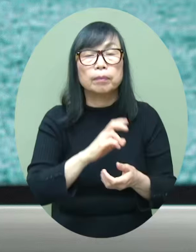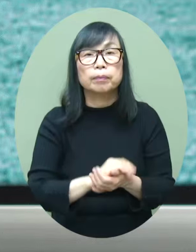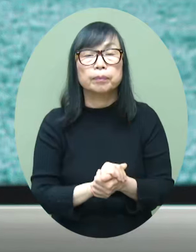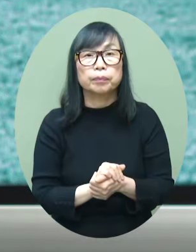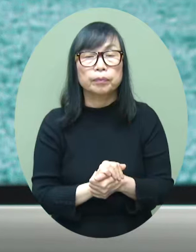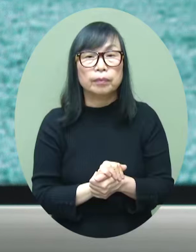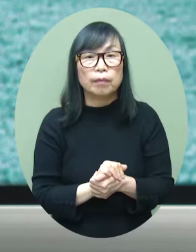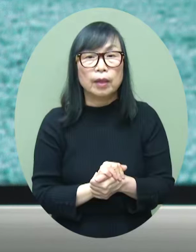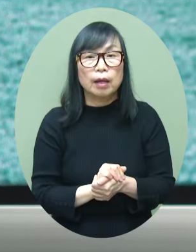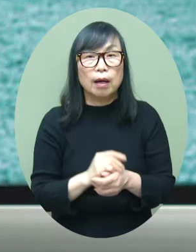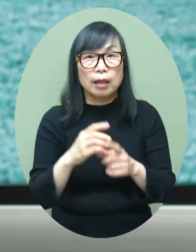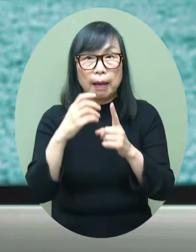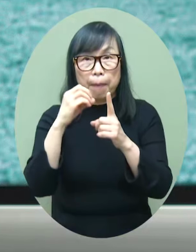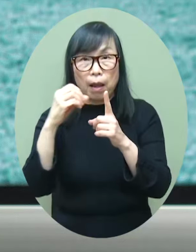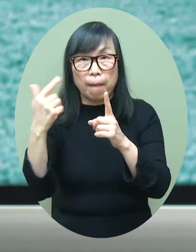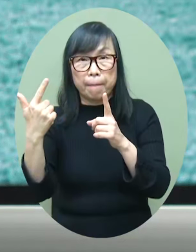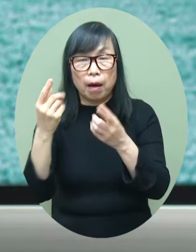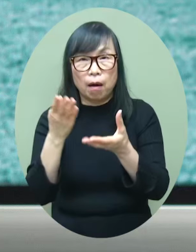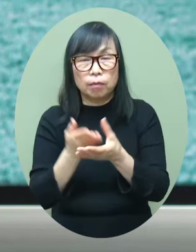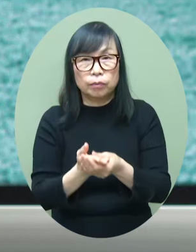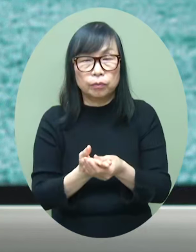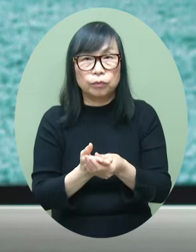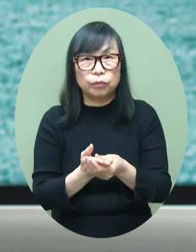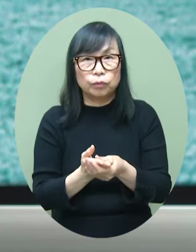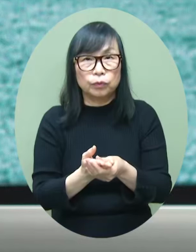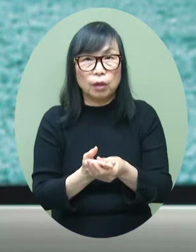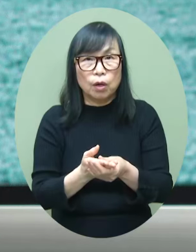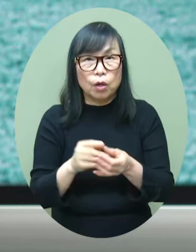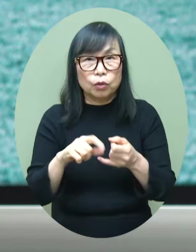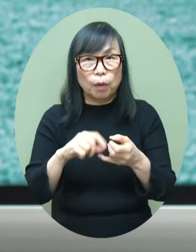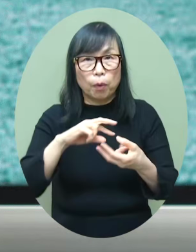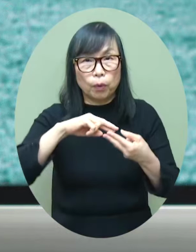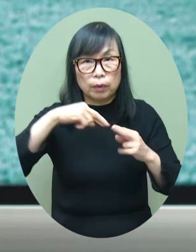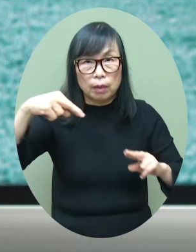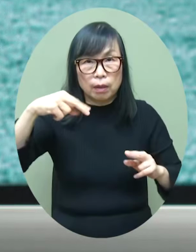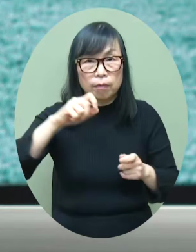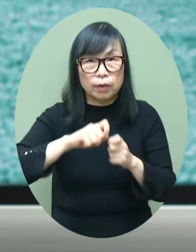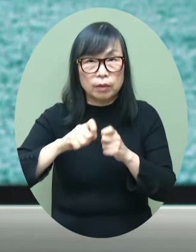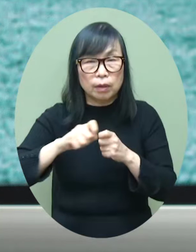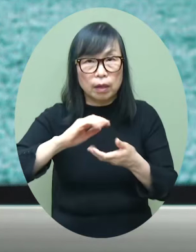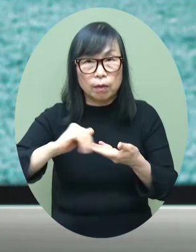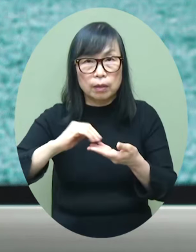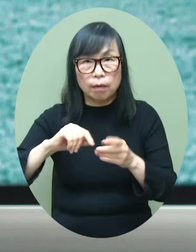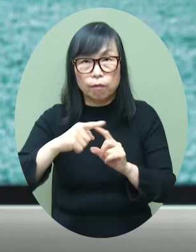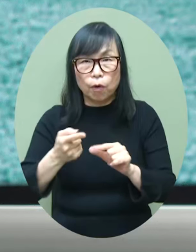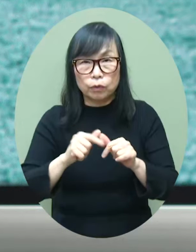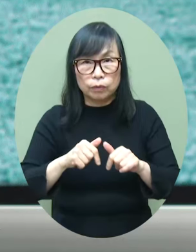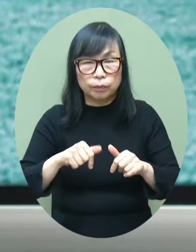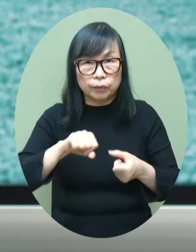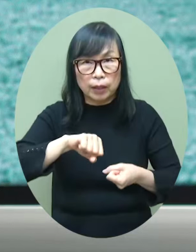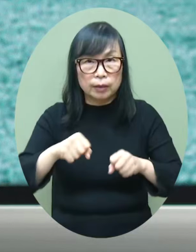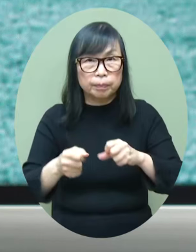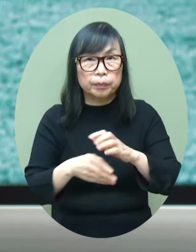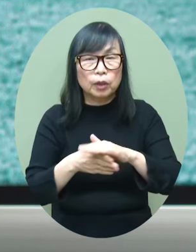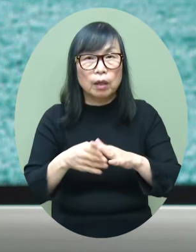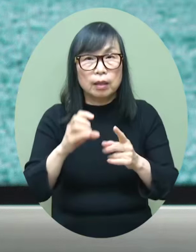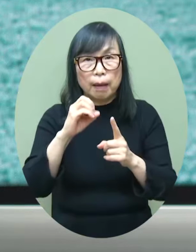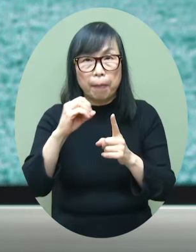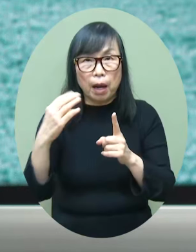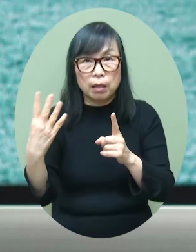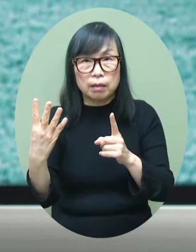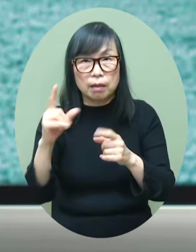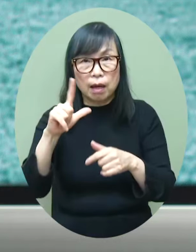我哋喺108宗嘅個案入邊咧，做咗啲初步嘅基因分析喺衞生防護中心嘅化驗所。咁